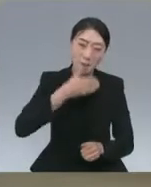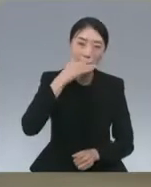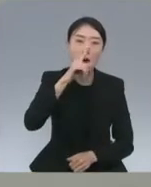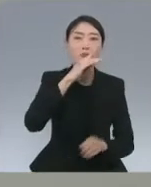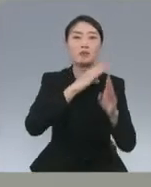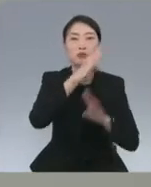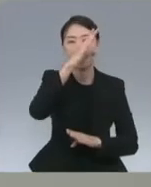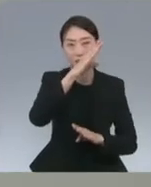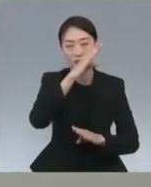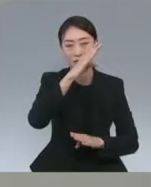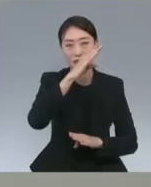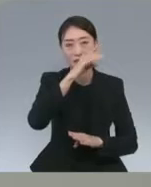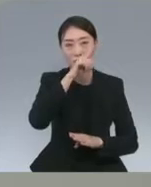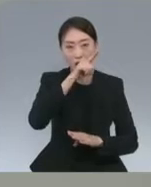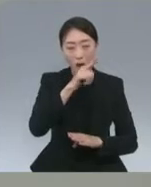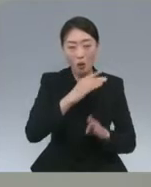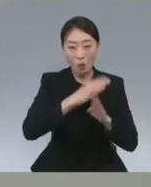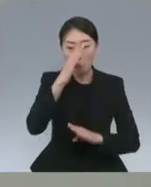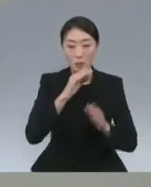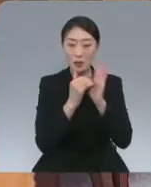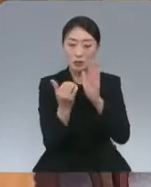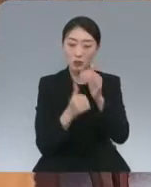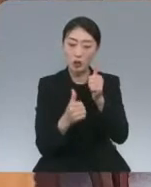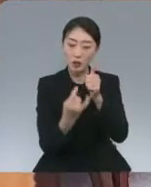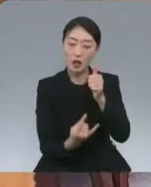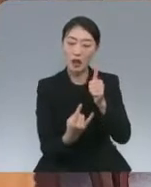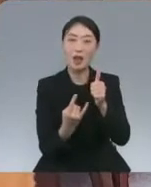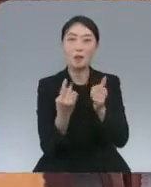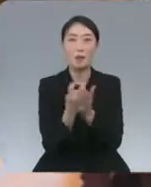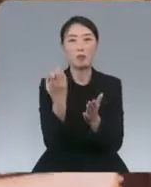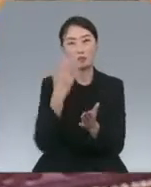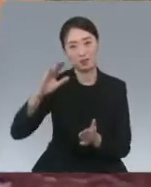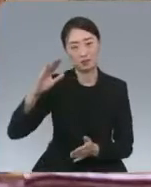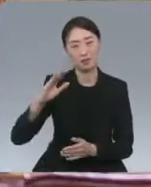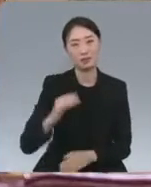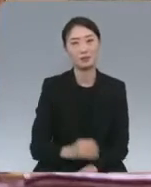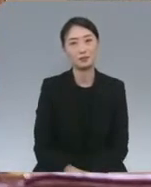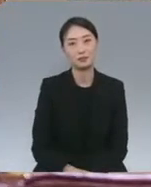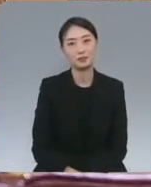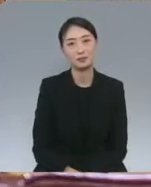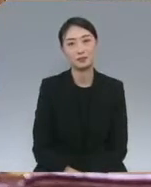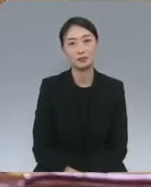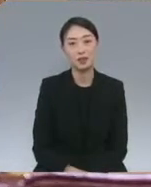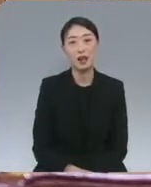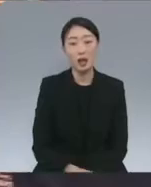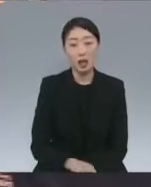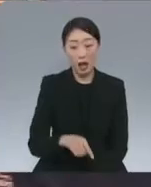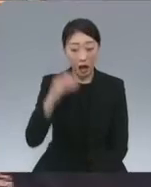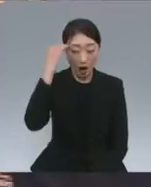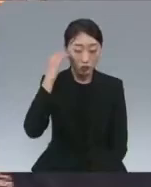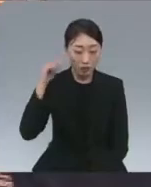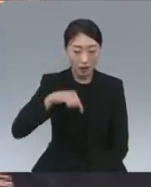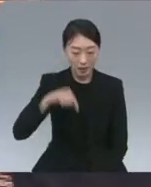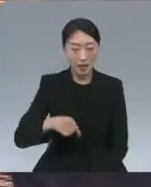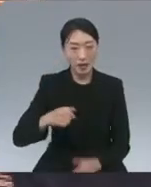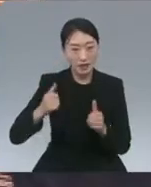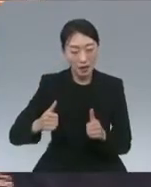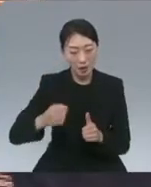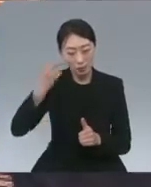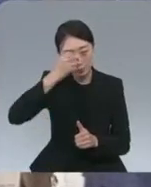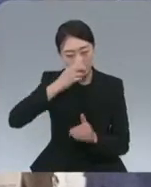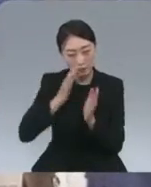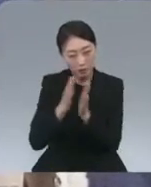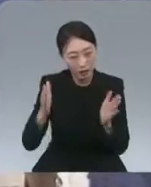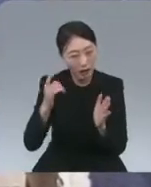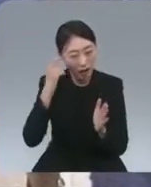procédures encadrés par les lois concernées le ministre en exercice de la réunification confiance et est allé jusqu'à évoquer la présomption d'innocence à